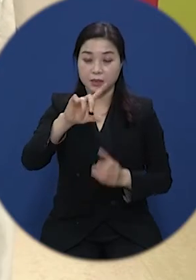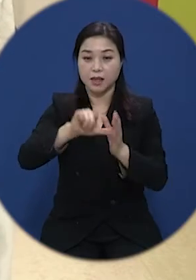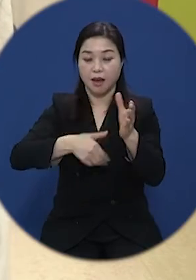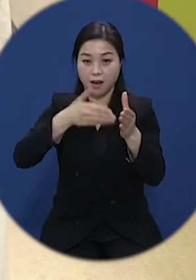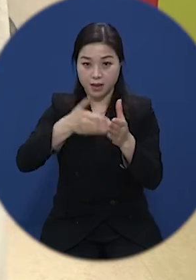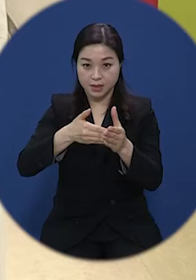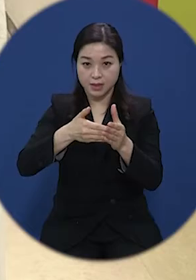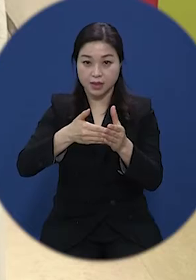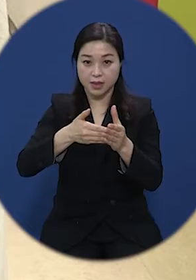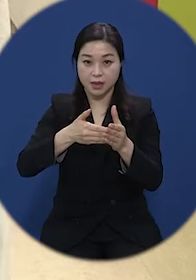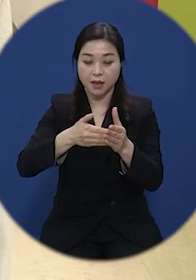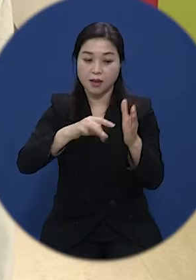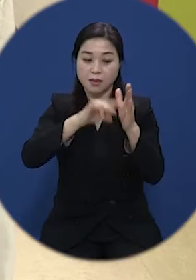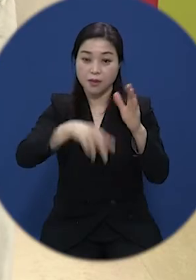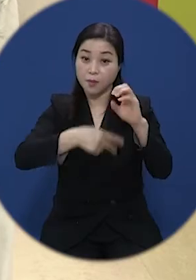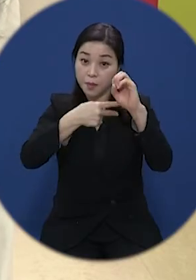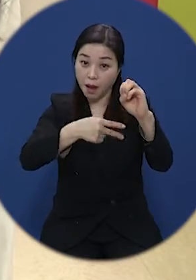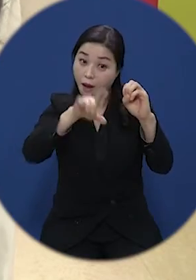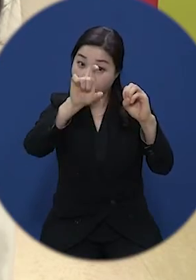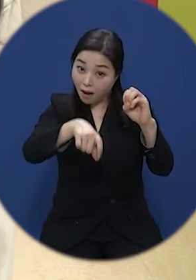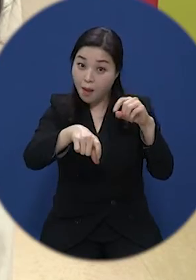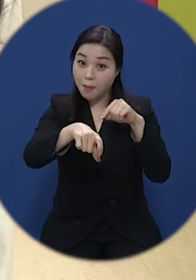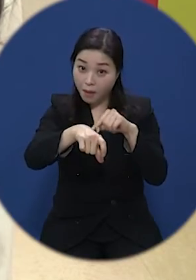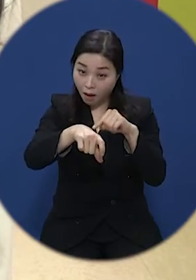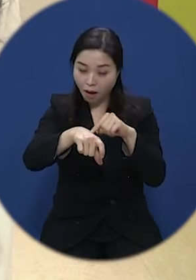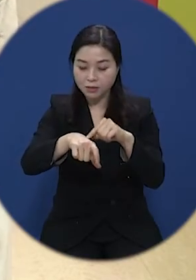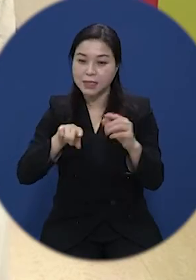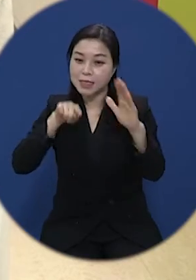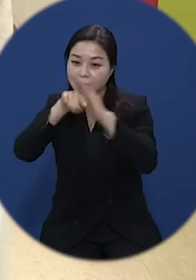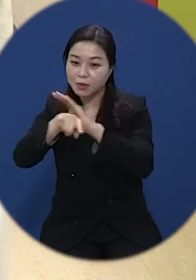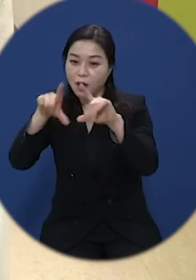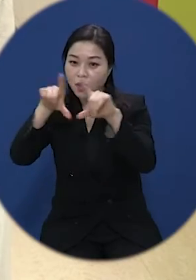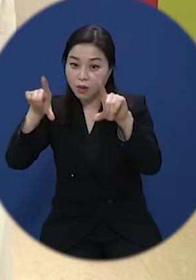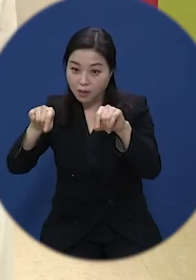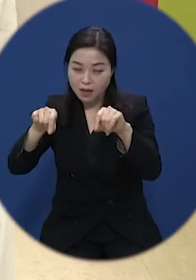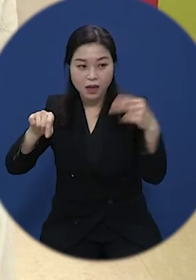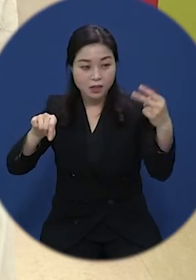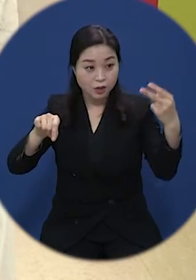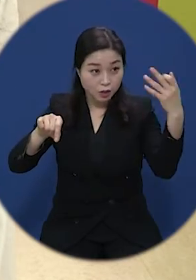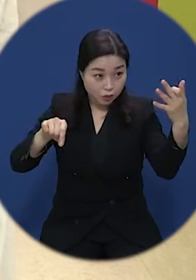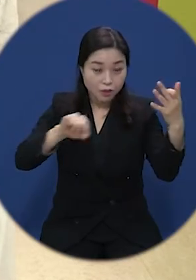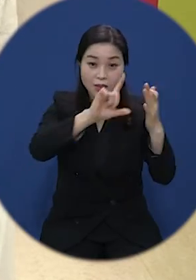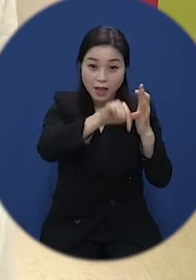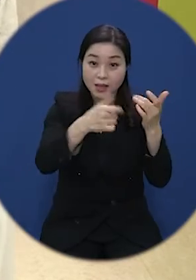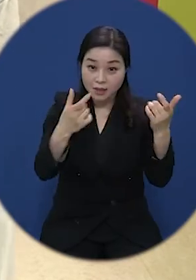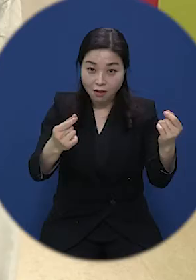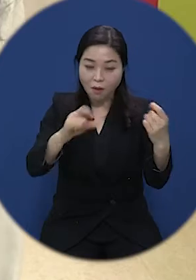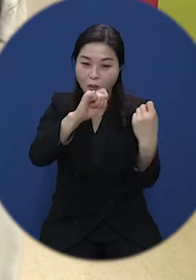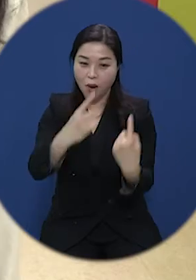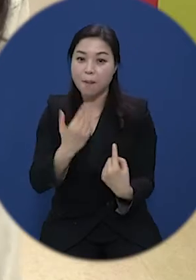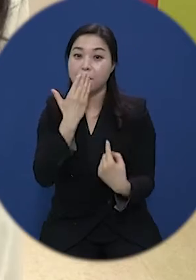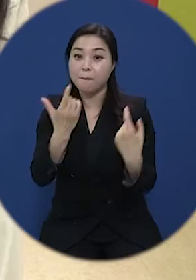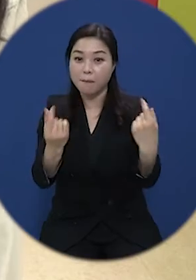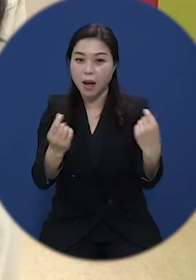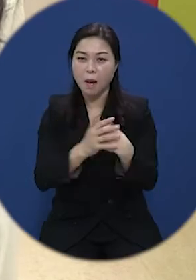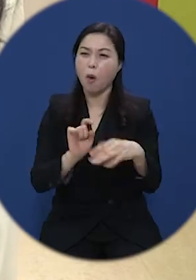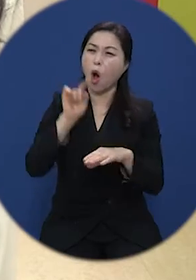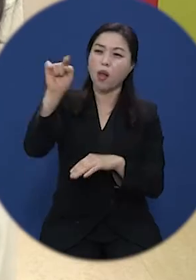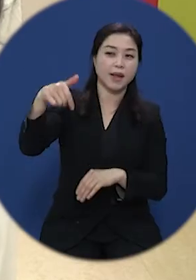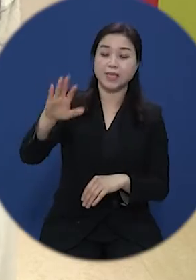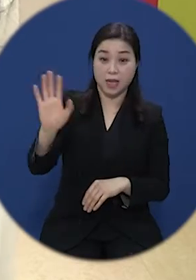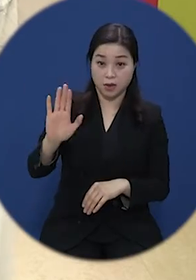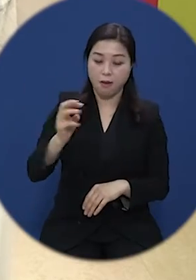2020년까지 제로페이를 이용해 결제하면 입장료를 2019년처럼 감면해준다고 합니다. 멀리 나가지